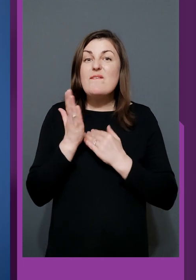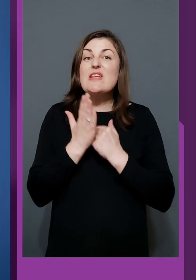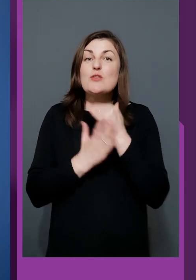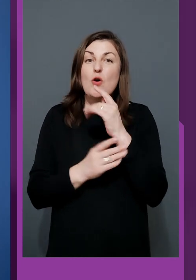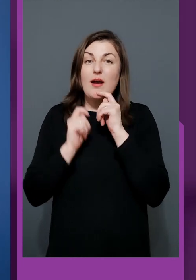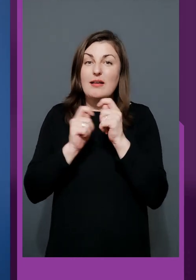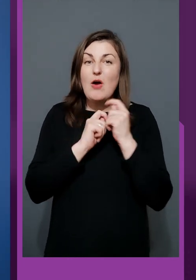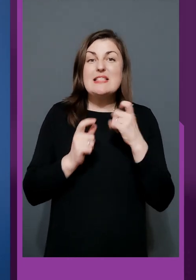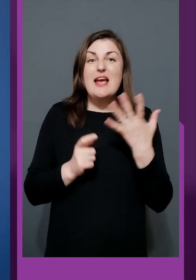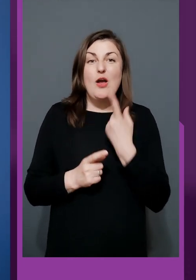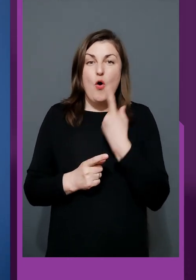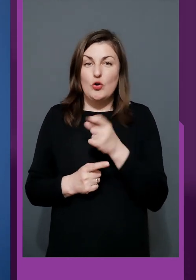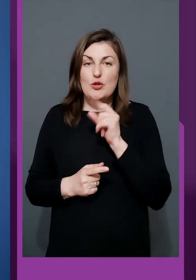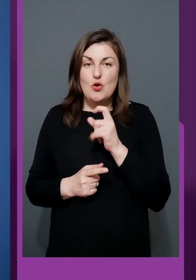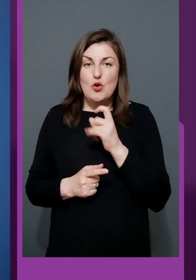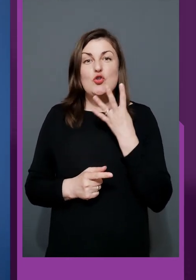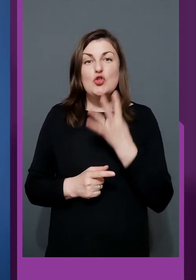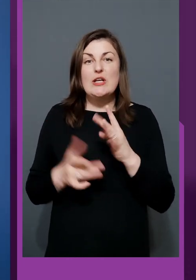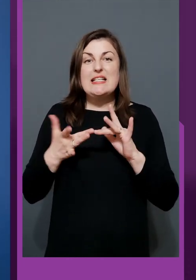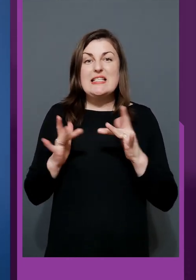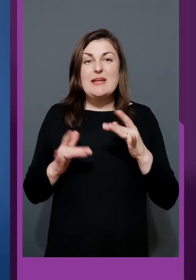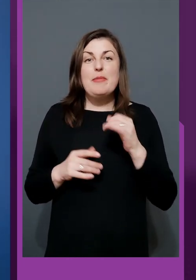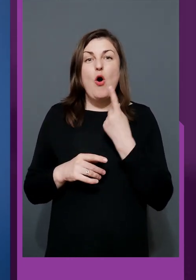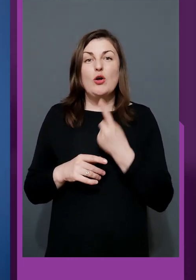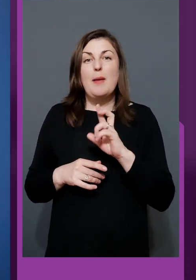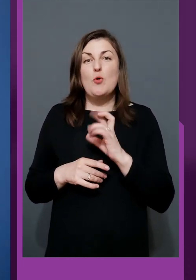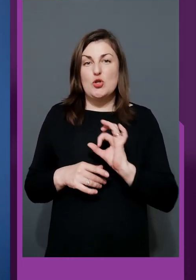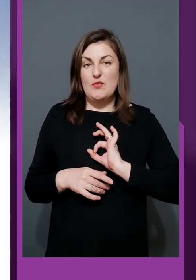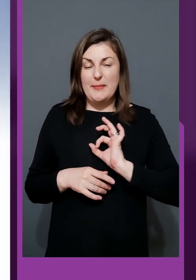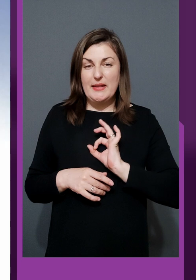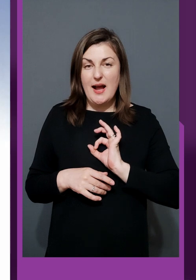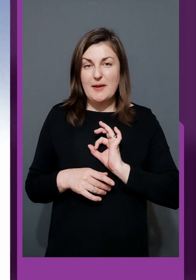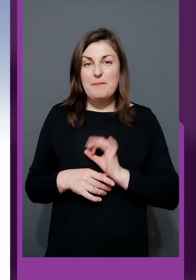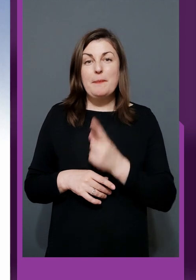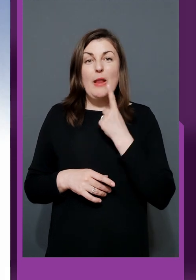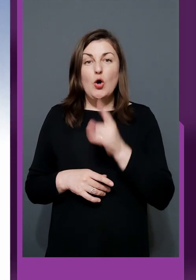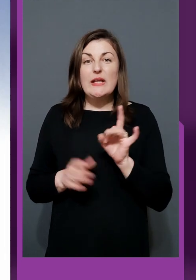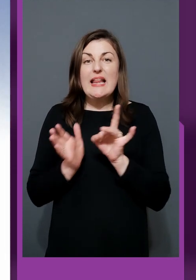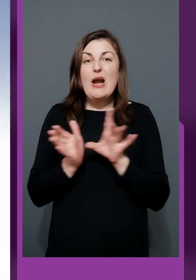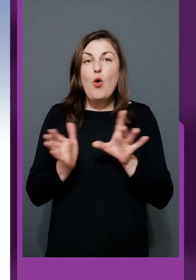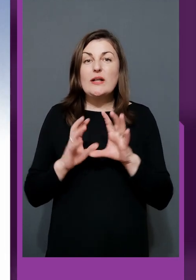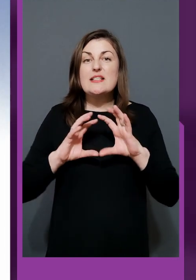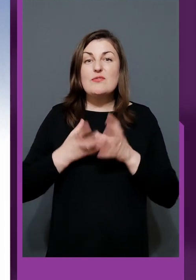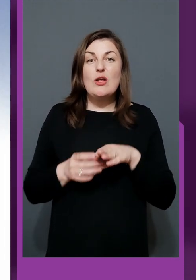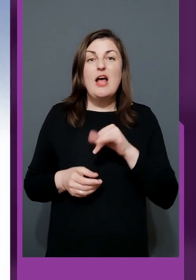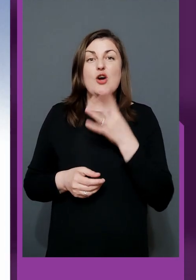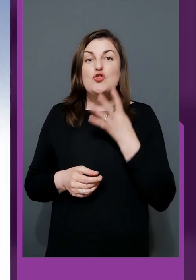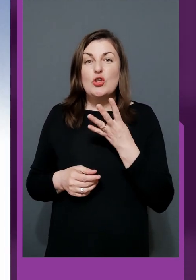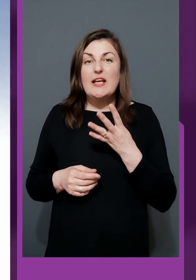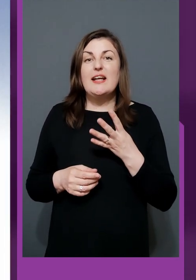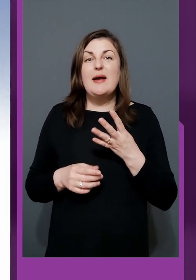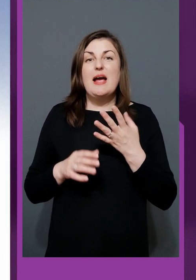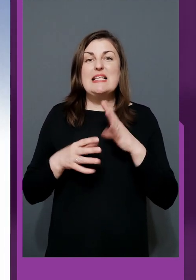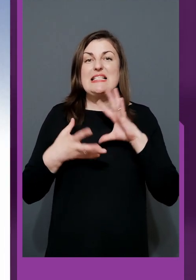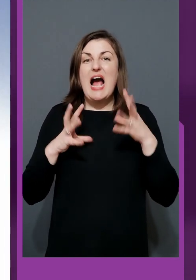нагород з яких одне золото чотири срібні та одна бронзова медалі один рекорд світу та чотири зага